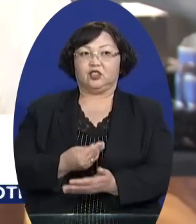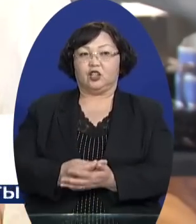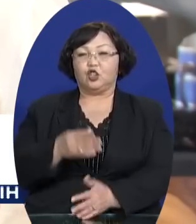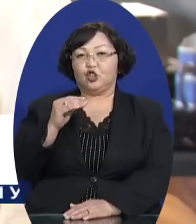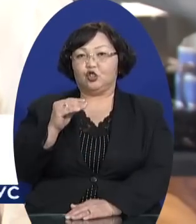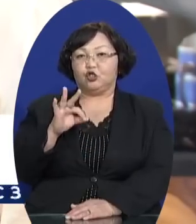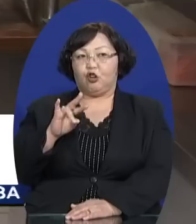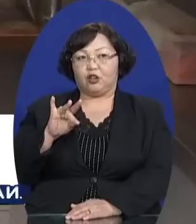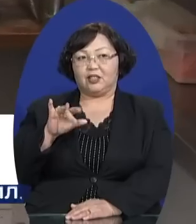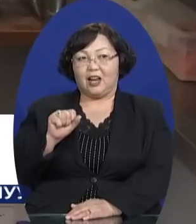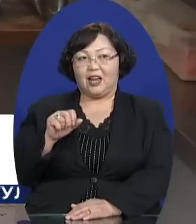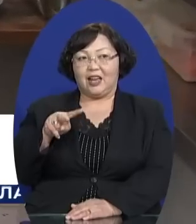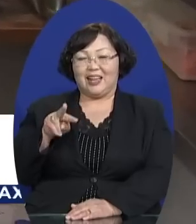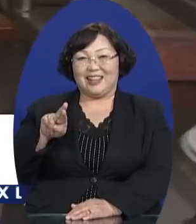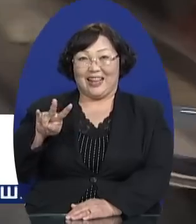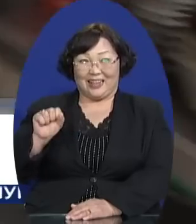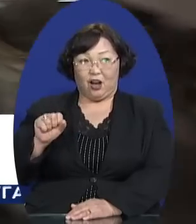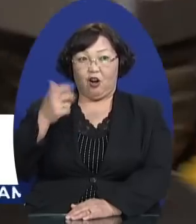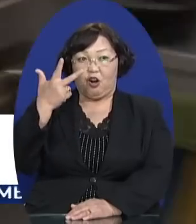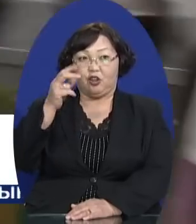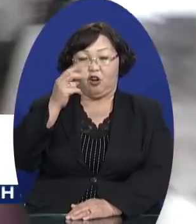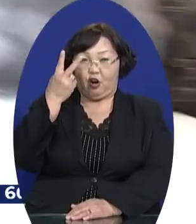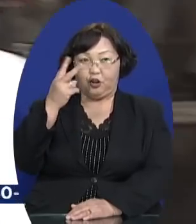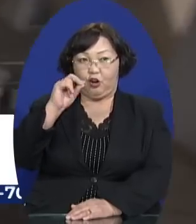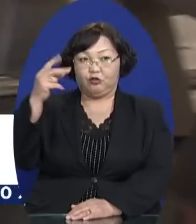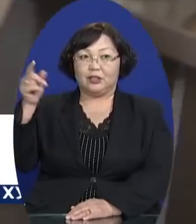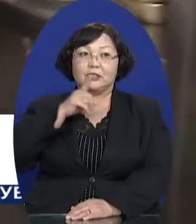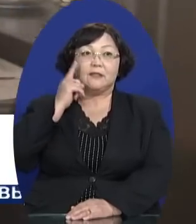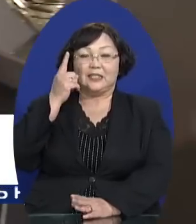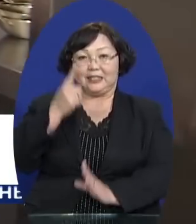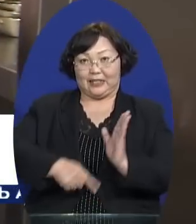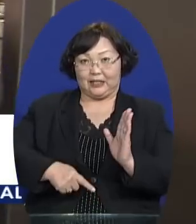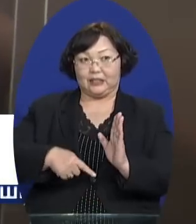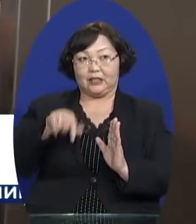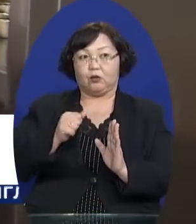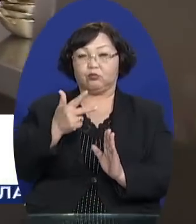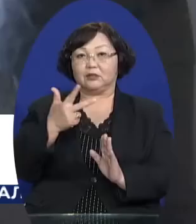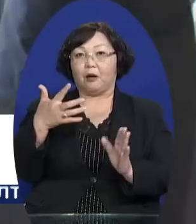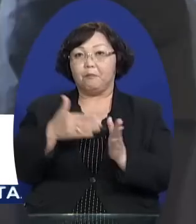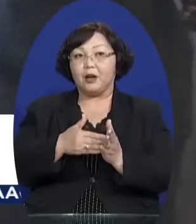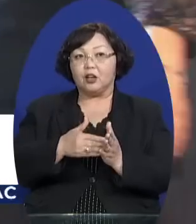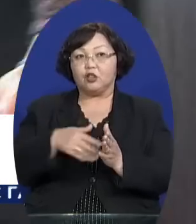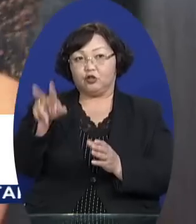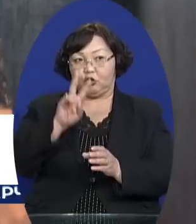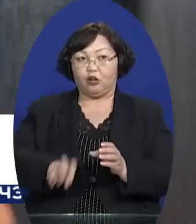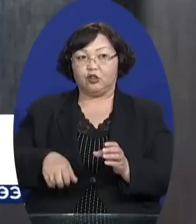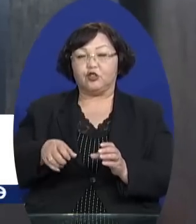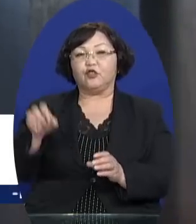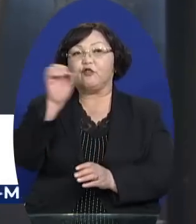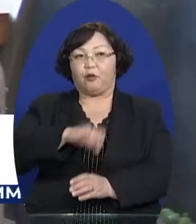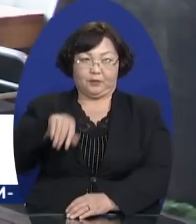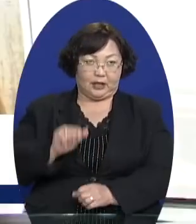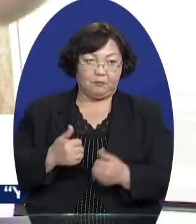одоо Мичлиний хоёр годтой энэ залуу ерөнхийдөө сарын цалин 35 сая доллар Европт авч идэг. Итали мөртлөө Германд